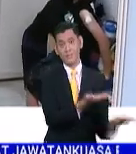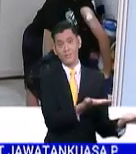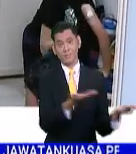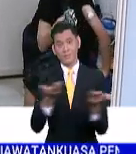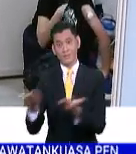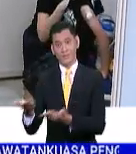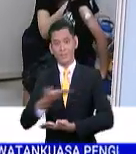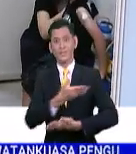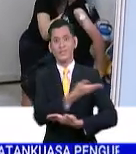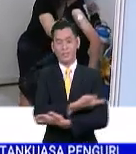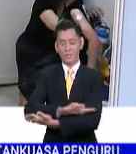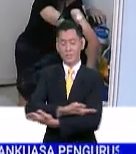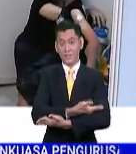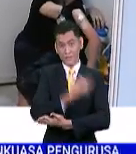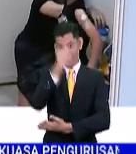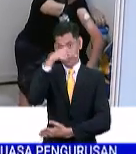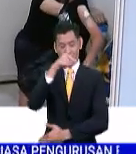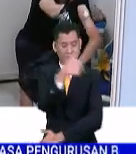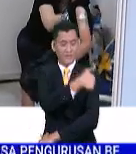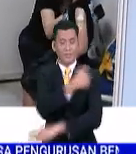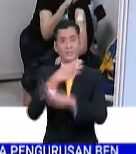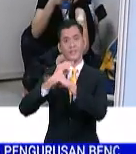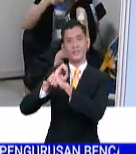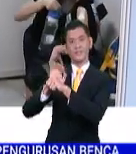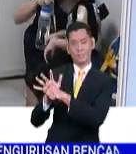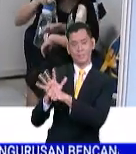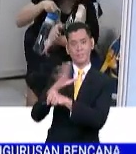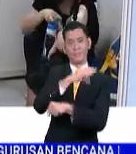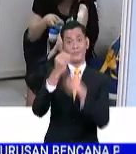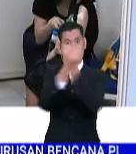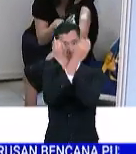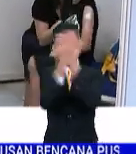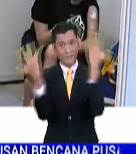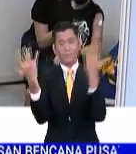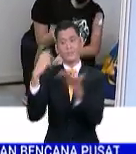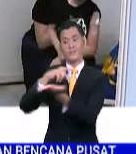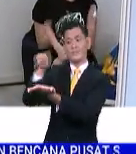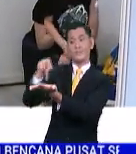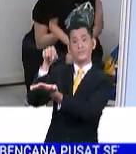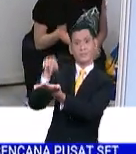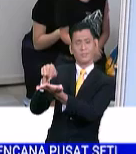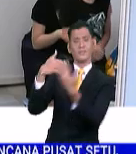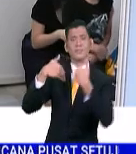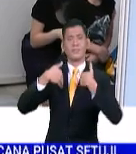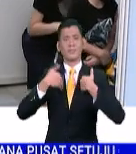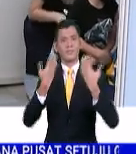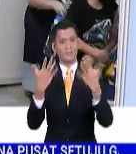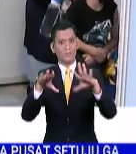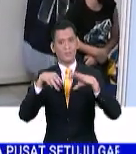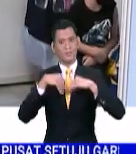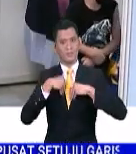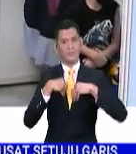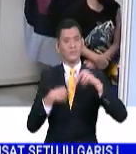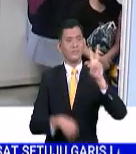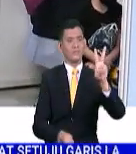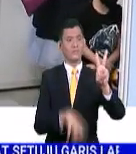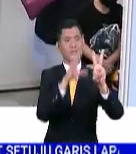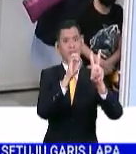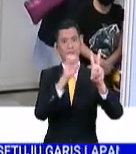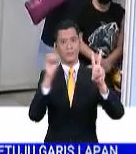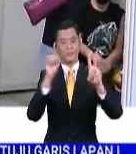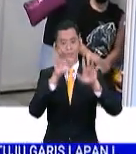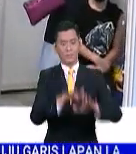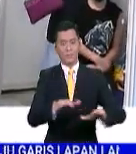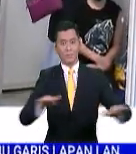untuk vaksinasi. Selain itu, untuk pengetahuan anda, PPV ini mampu menerima sekurang-kurangnya lebih 200